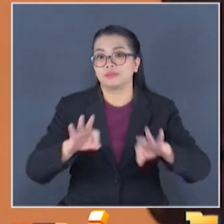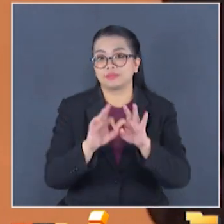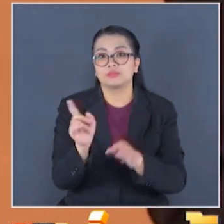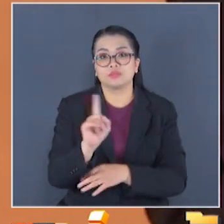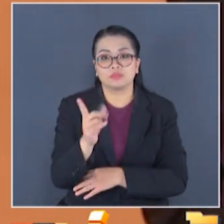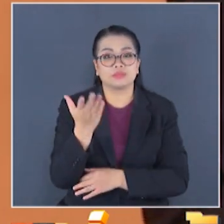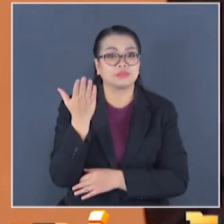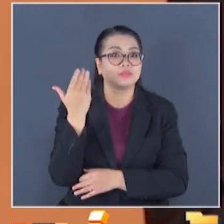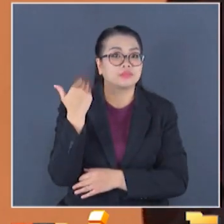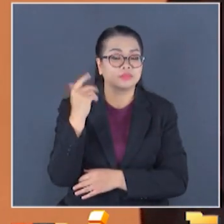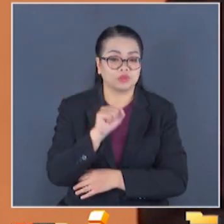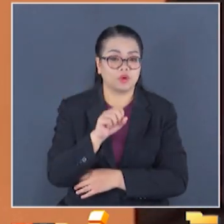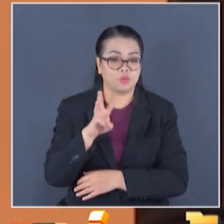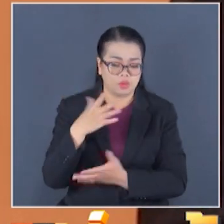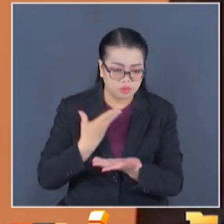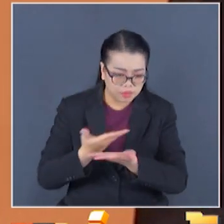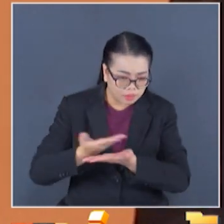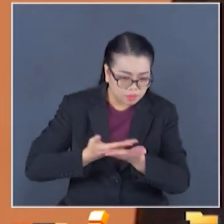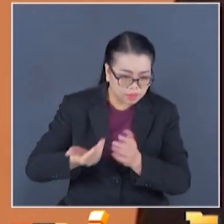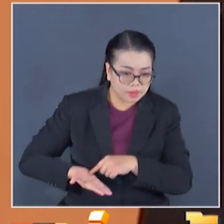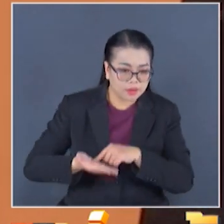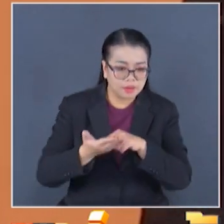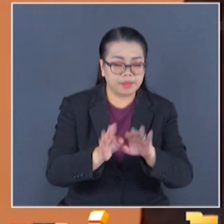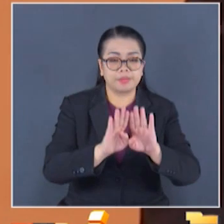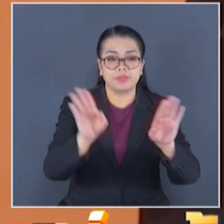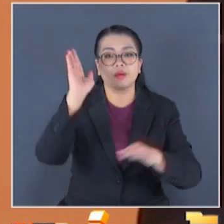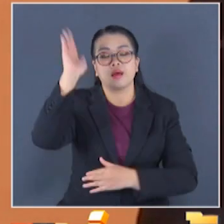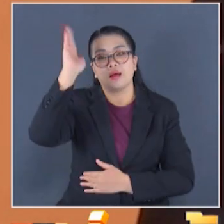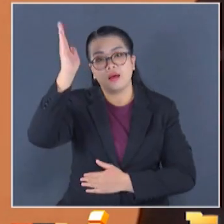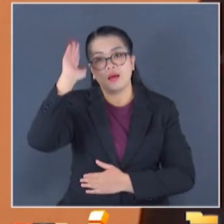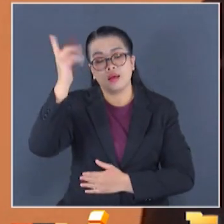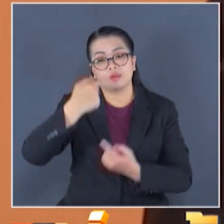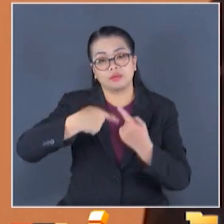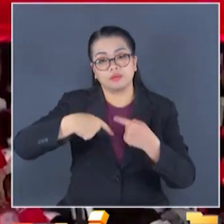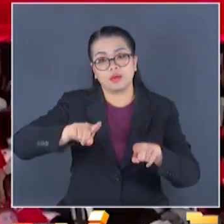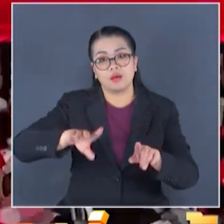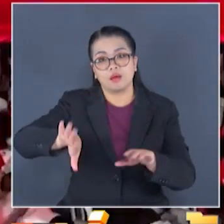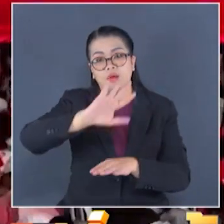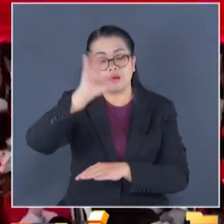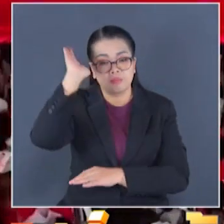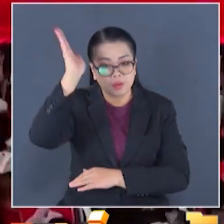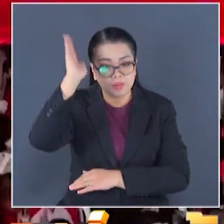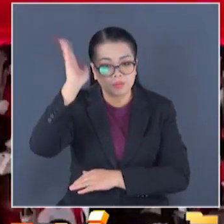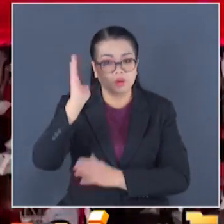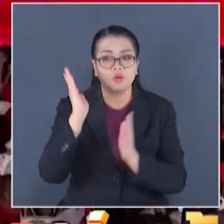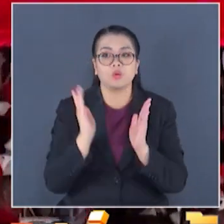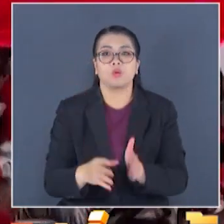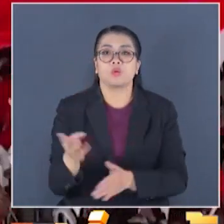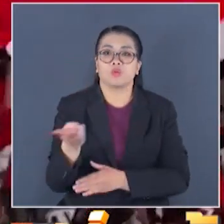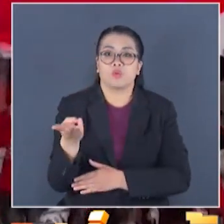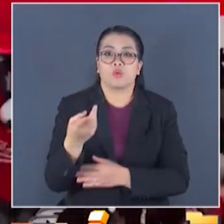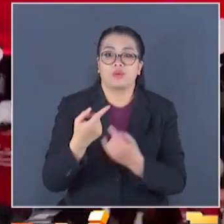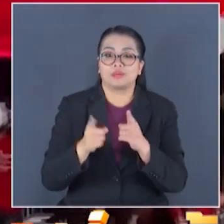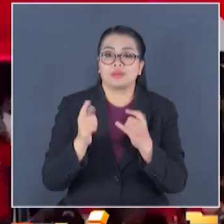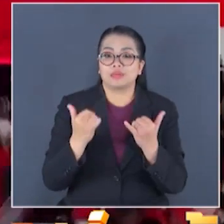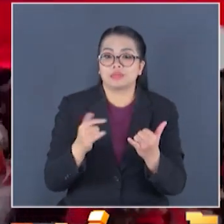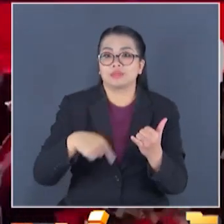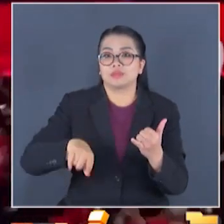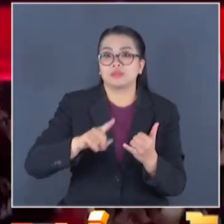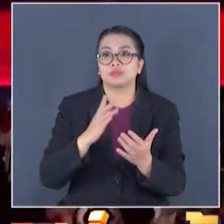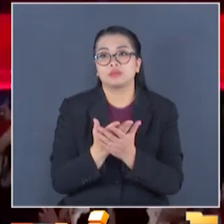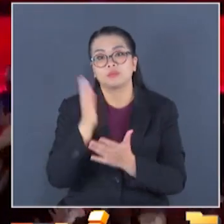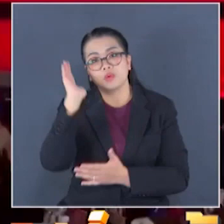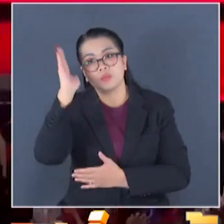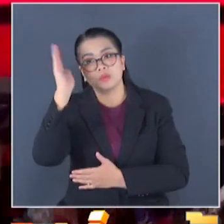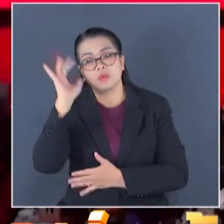คืปกติที่ผ่านมาสอวาเขากมีการปล่อยอาพฤภัยทั่วไปแต่ว่าคนอาพฤภัยมั้อยแต่คราวนี้มัเป็น อาจ